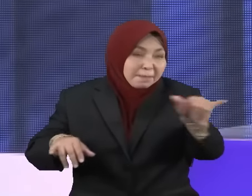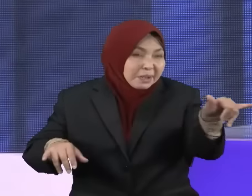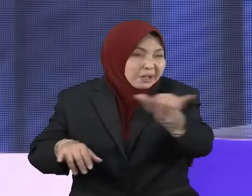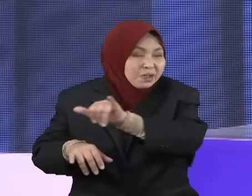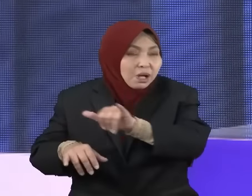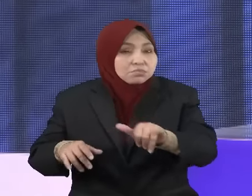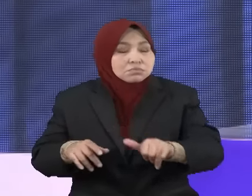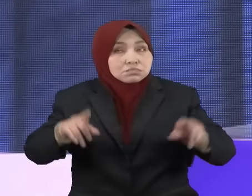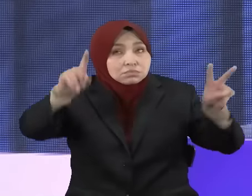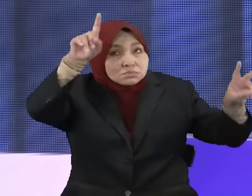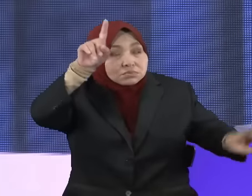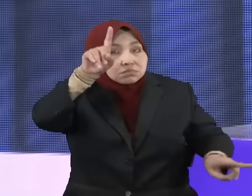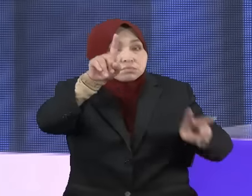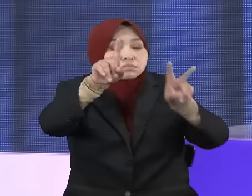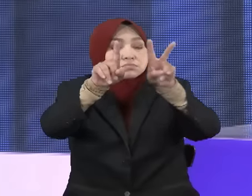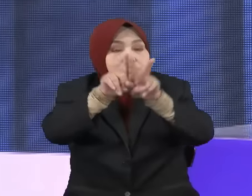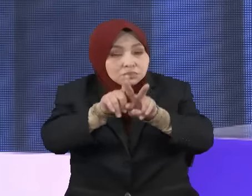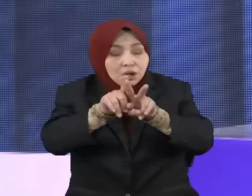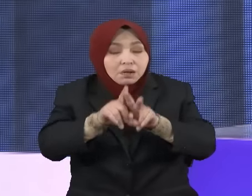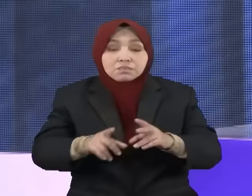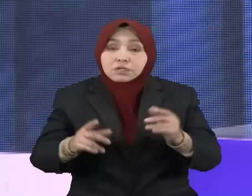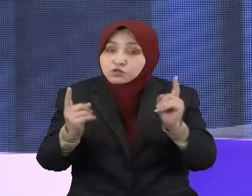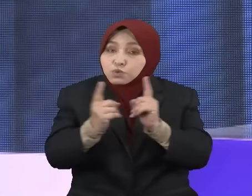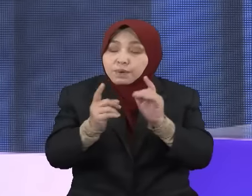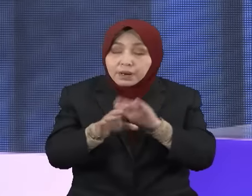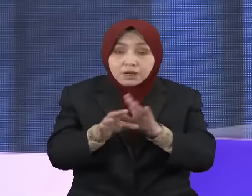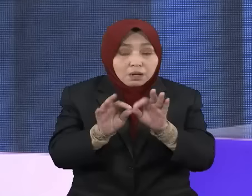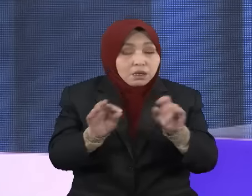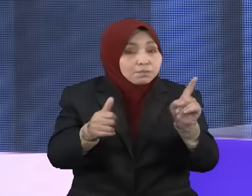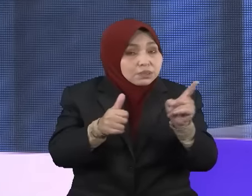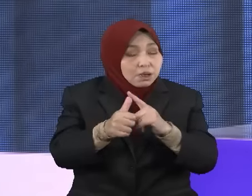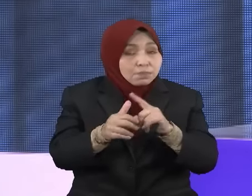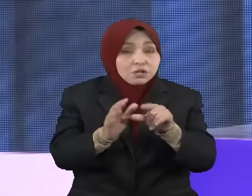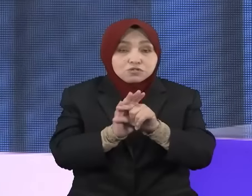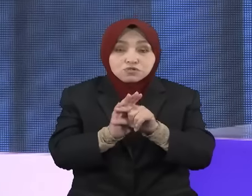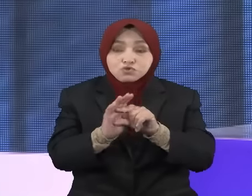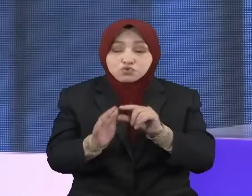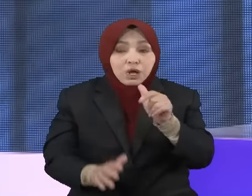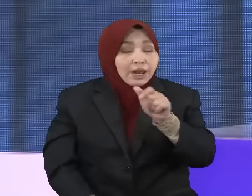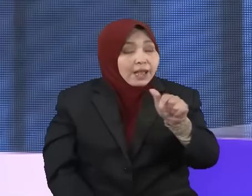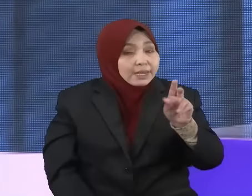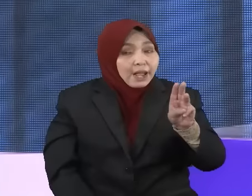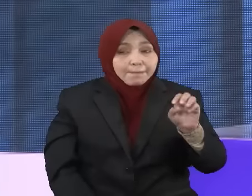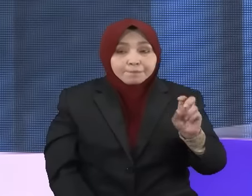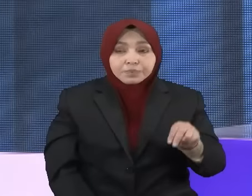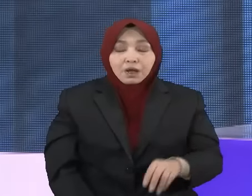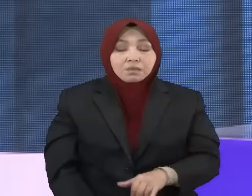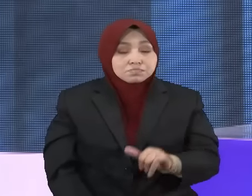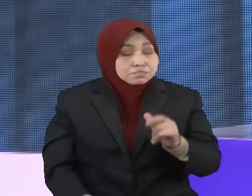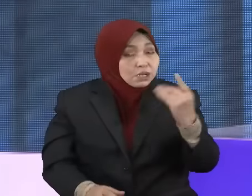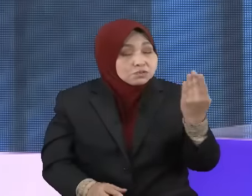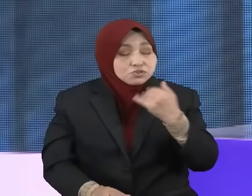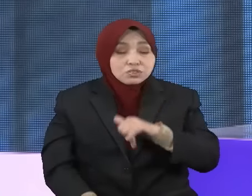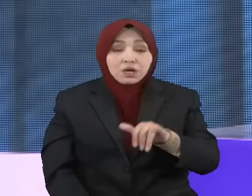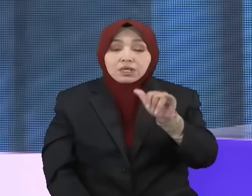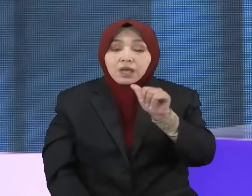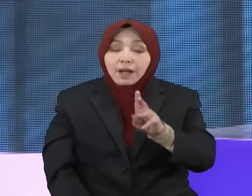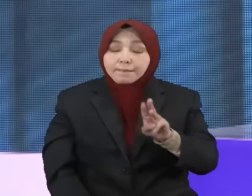iaitu sekutukan. Perkataan ya'dilun ini kita temu pada ayat pertama surah Al-An'am. Ya, ya'dilun. Biasanya orang cakap ya'dilun